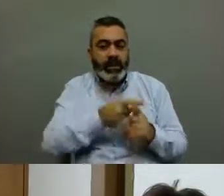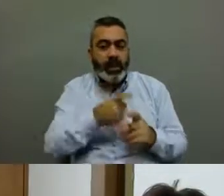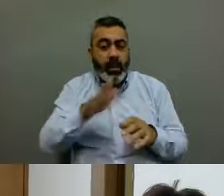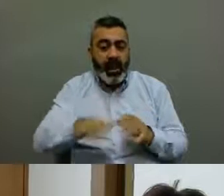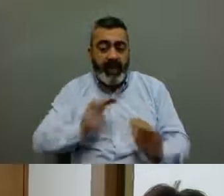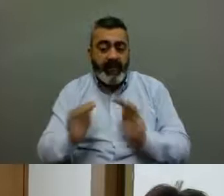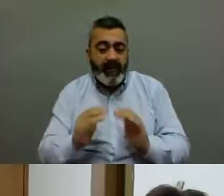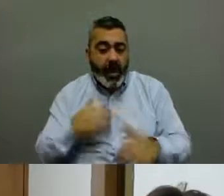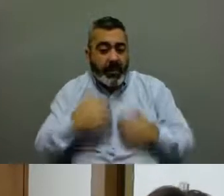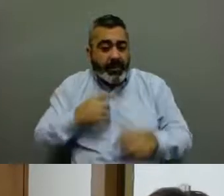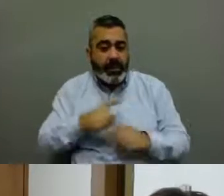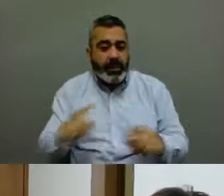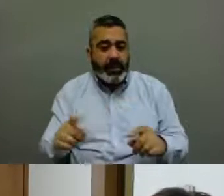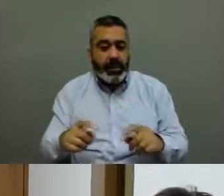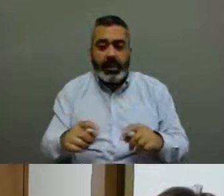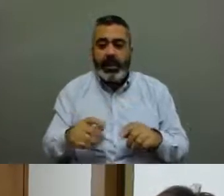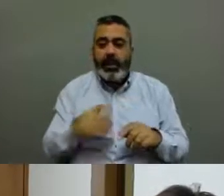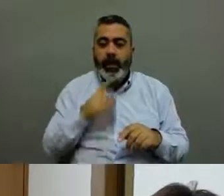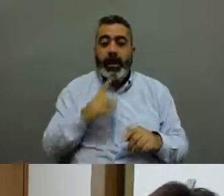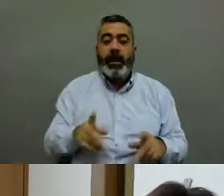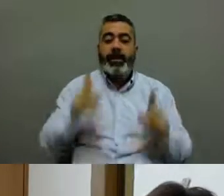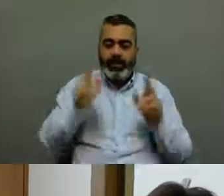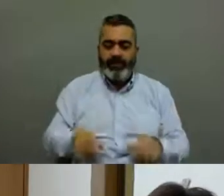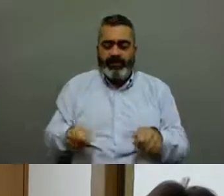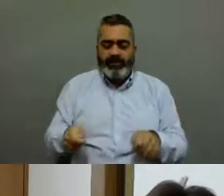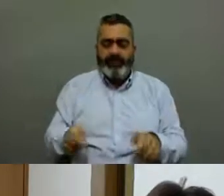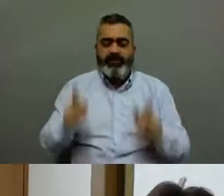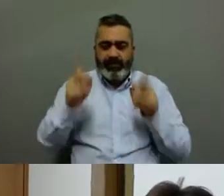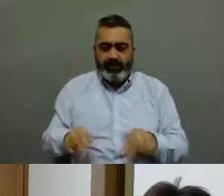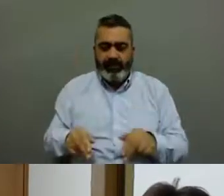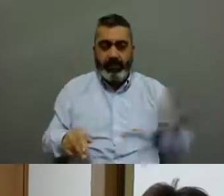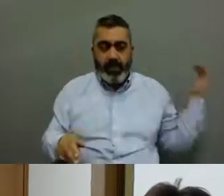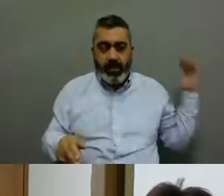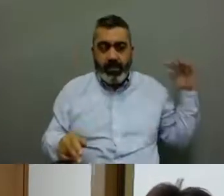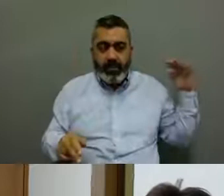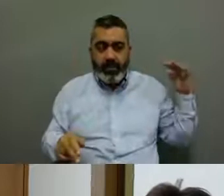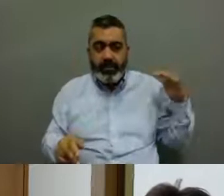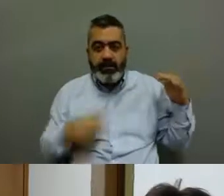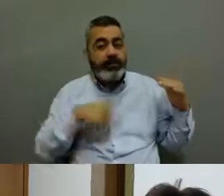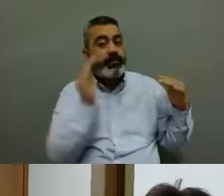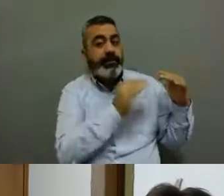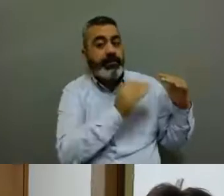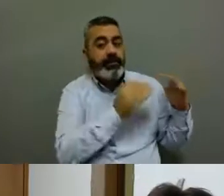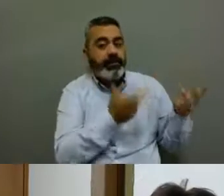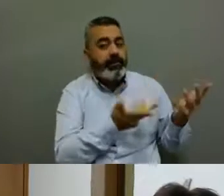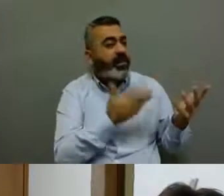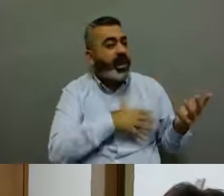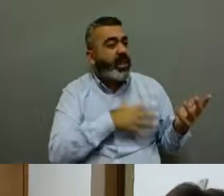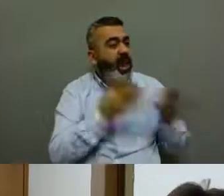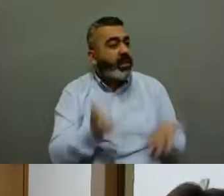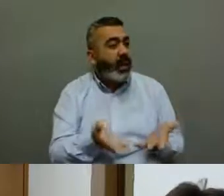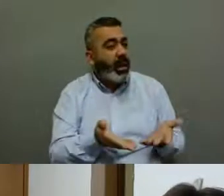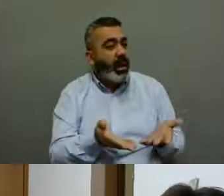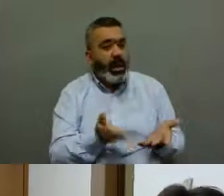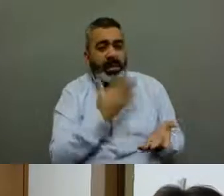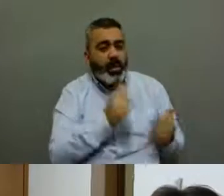αυτά. Οπότε κάποια στιγμή σταμάτησε νευριασμένη, αφού τα άλλα παιδάκια την ακολουθούσαν και ρωτάει, «Μα τι θέλετε επιτέλους, γιατί